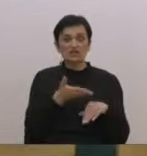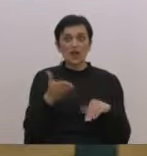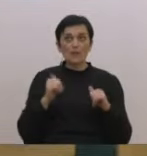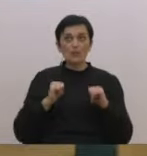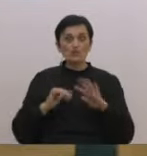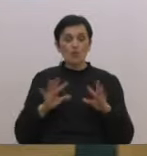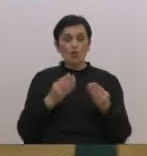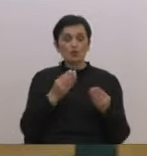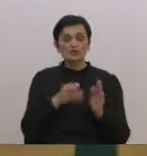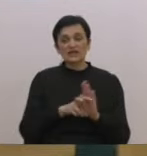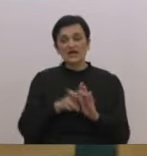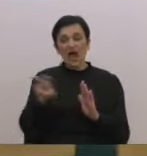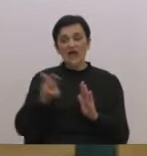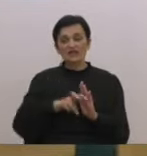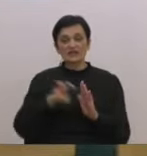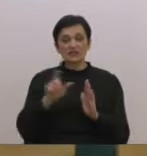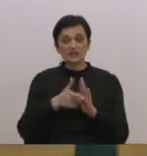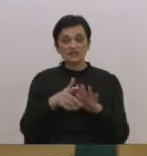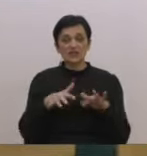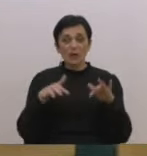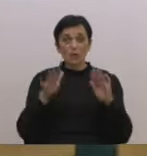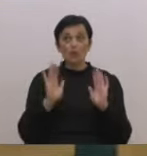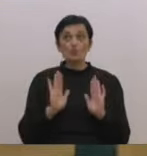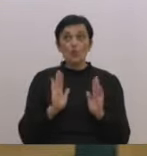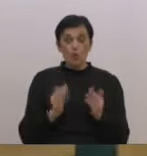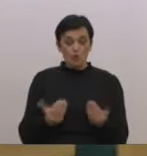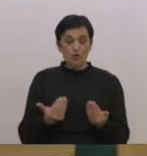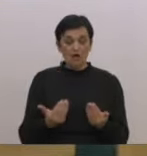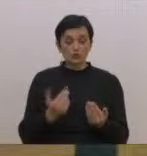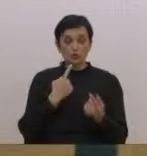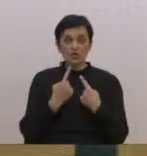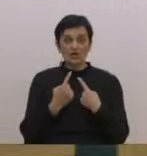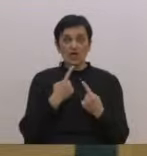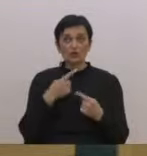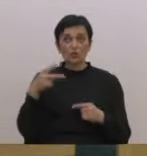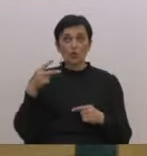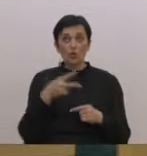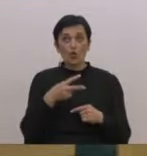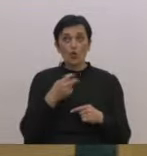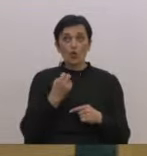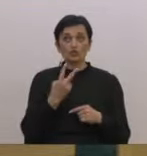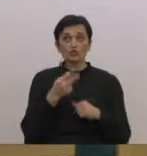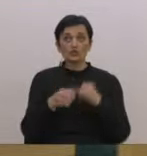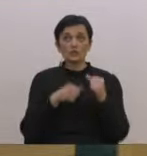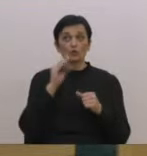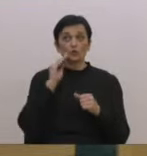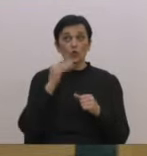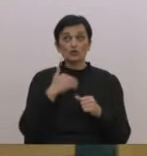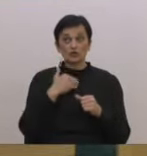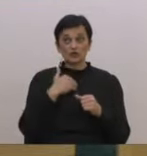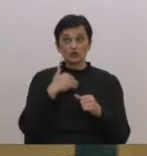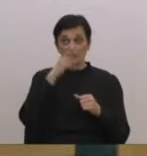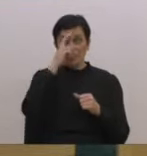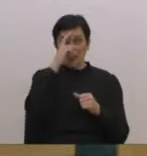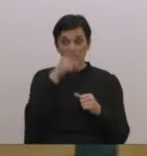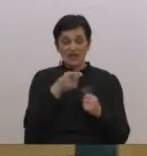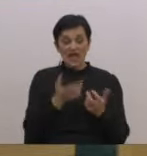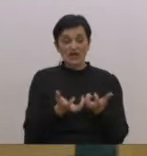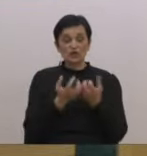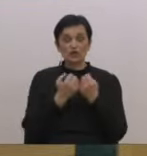გაძლევთ და გადიხართ დარბაზიდან. ამიტომ მხოლოდ აწყოზე გესაუბრებით. 2012 წელს, როცა ჩვენ გადმოვიბარეთ ხელისუფლება,